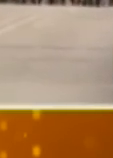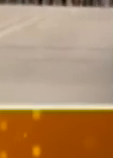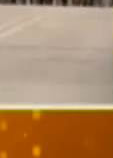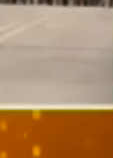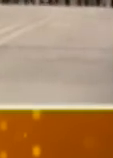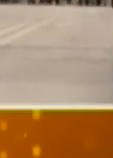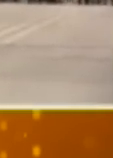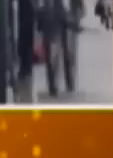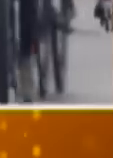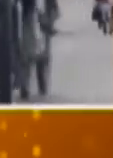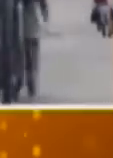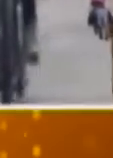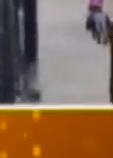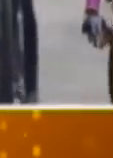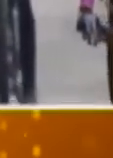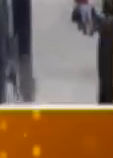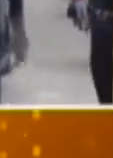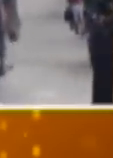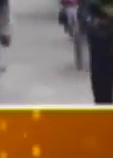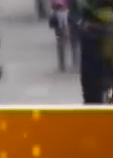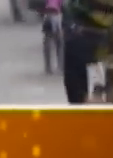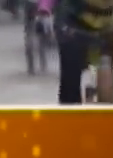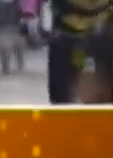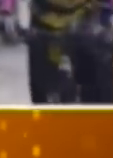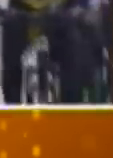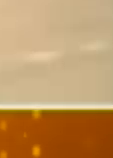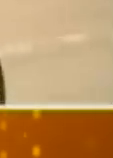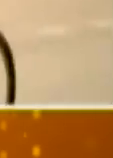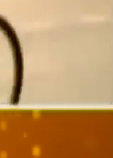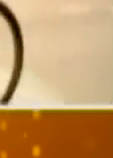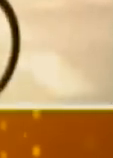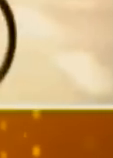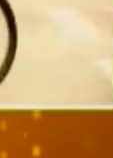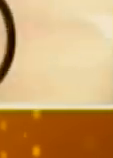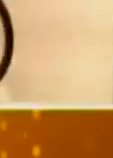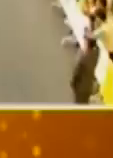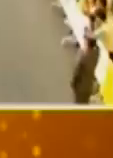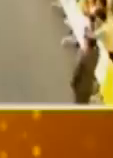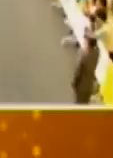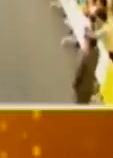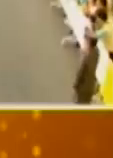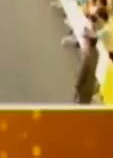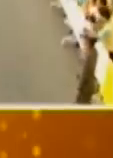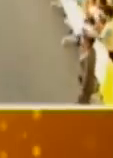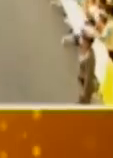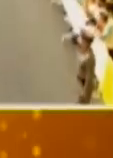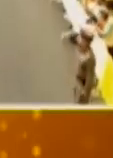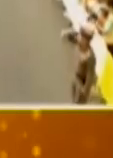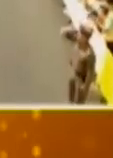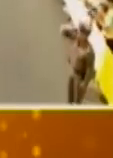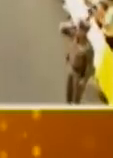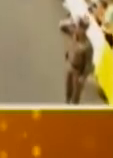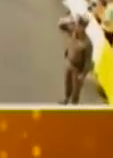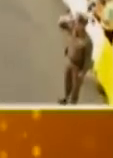ร่วมกันสร้างประวัติศาสตร์ของชาติไทยอีกครั้งหนึ่งนะครับเป้าหมายสำคัญก็คือการรวมพลังแห่งความกตัญญูแด่พระบาท